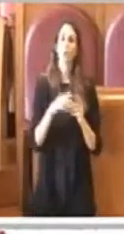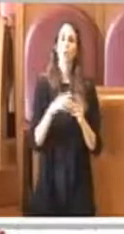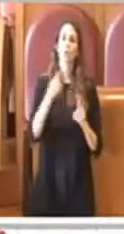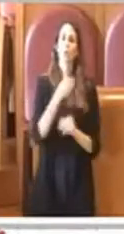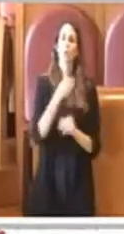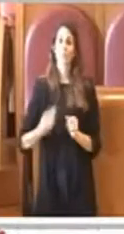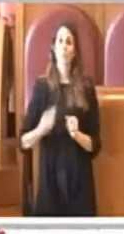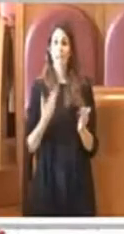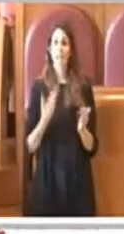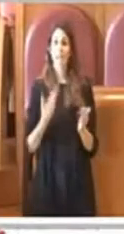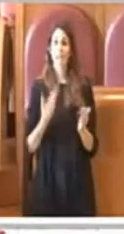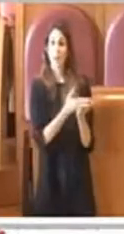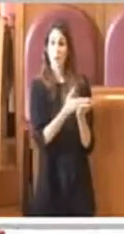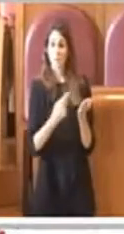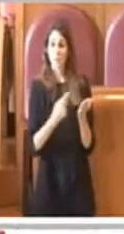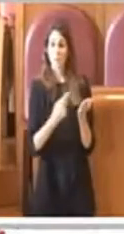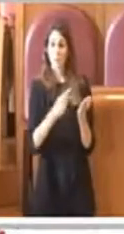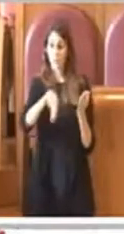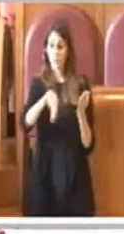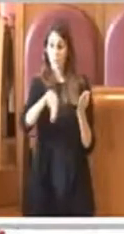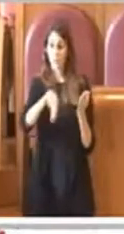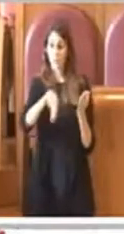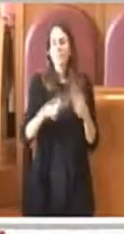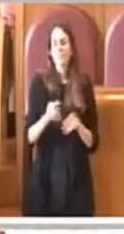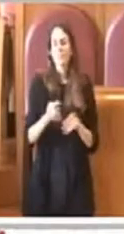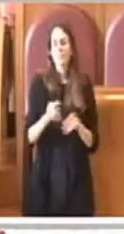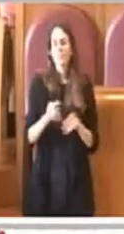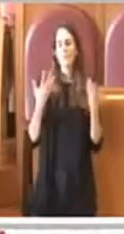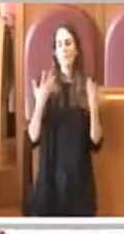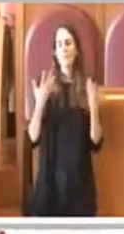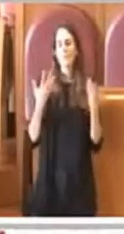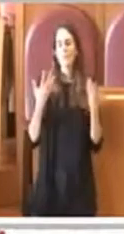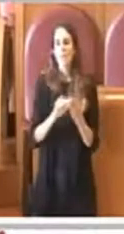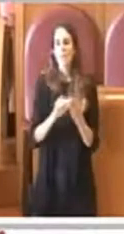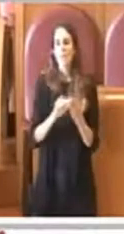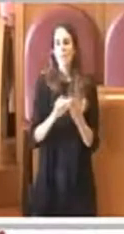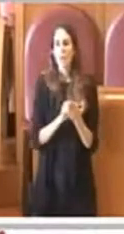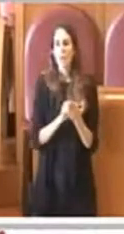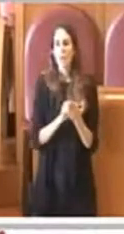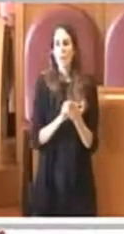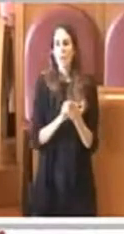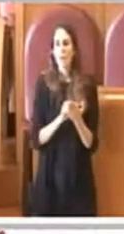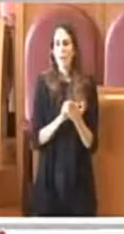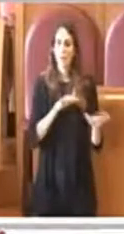la mozione e esprimo ovviamente il voto favorevole del gruppo del Movimento 5 Stelle. Grazie.